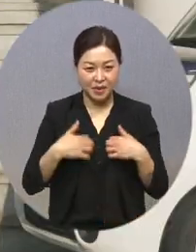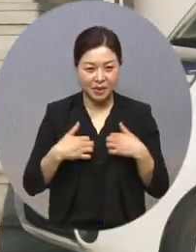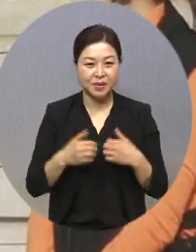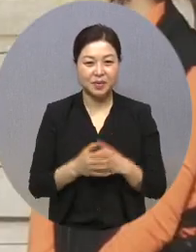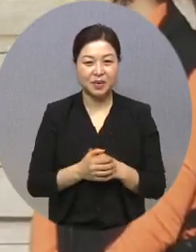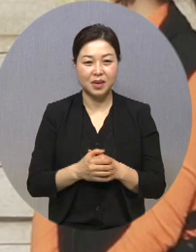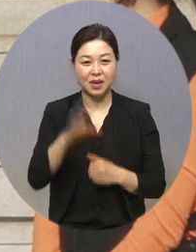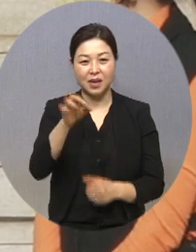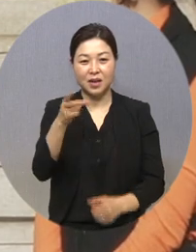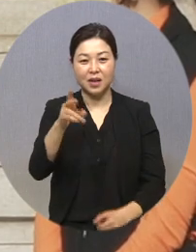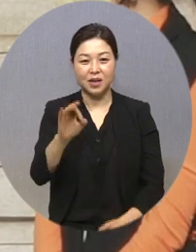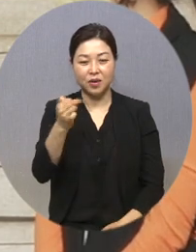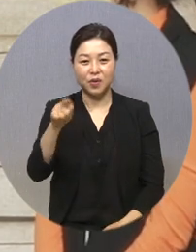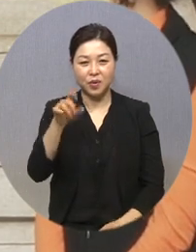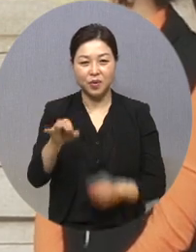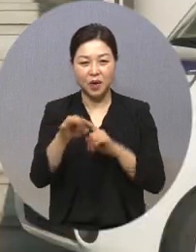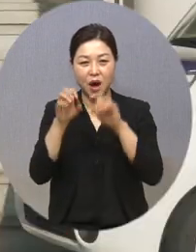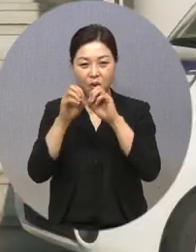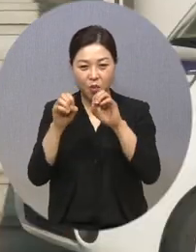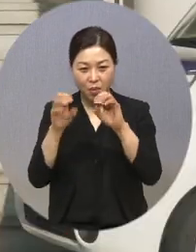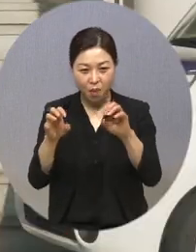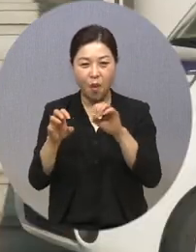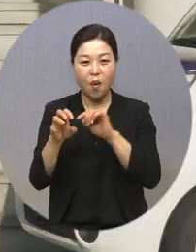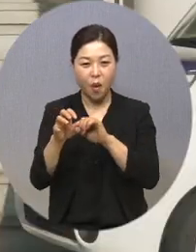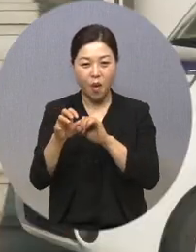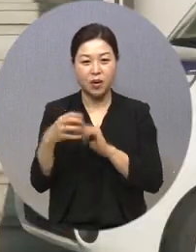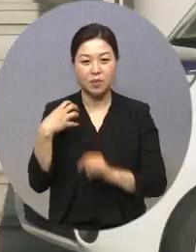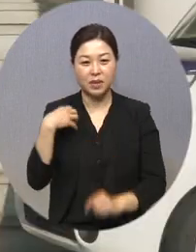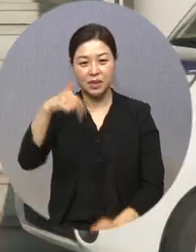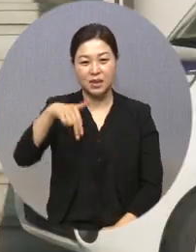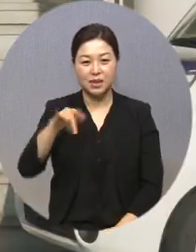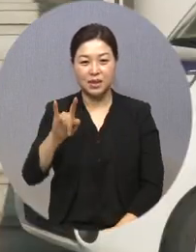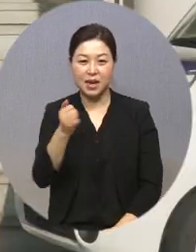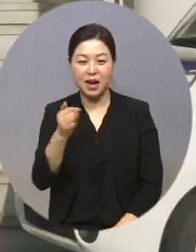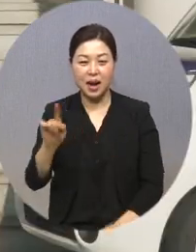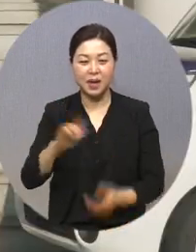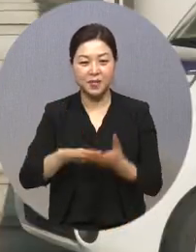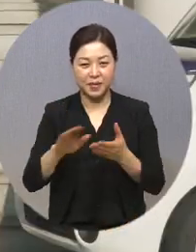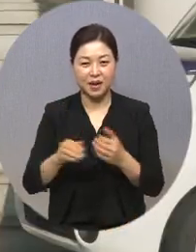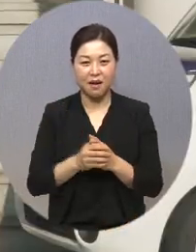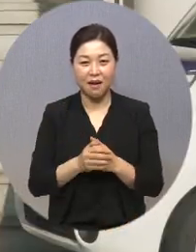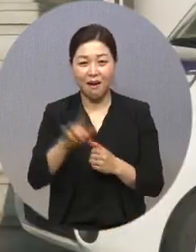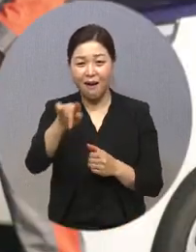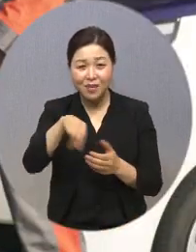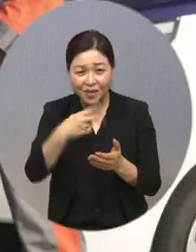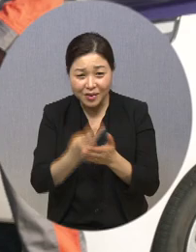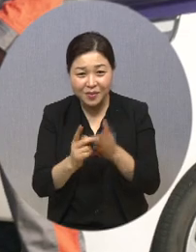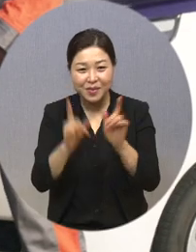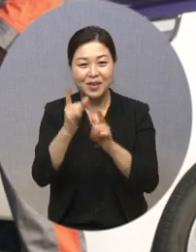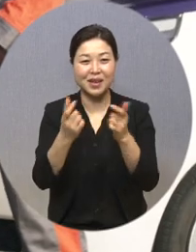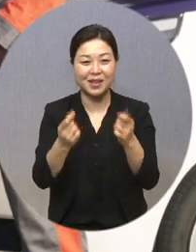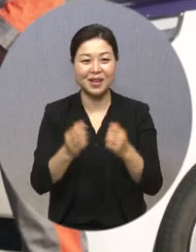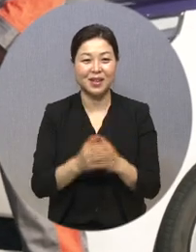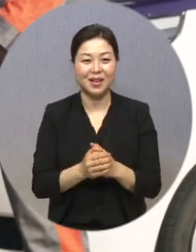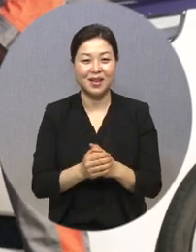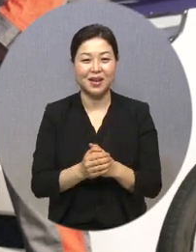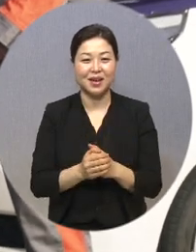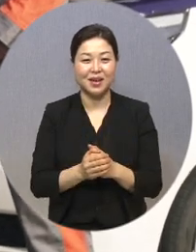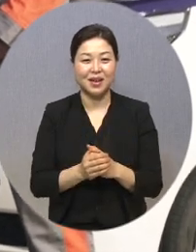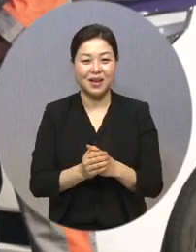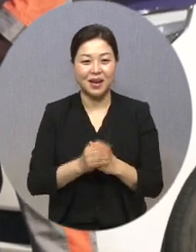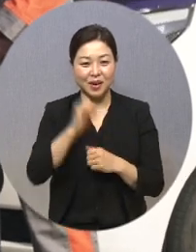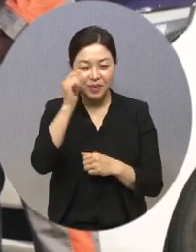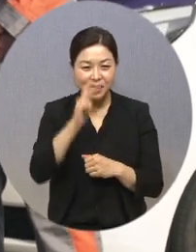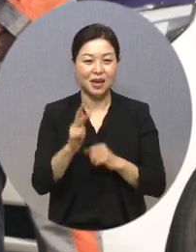홍보대사 재하입니다. 안녕하세요. 아, 예. 거 아니죠? 네. 네. 갑자기 이렇게 깜짝을 놀란다.